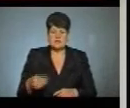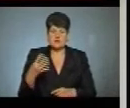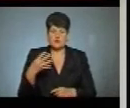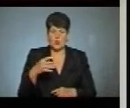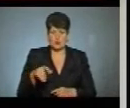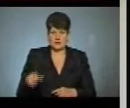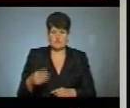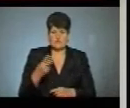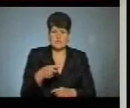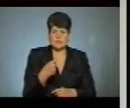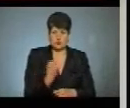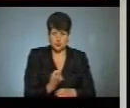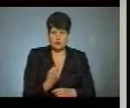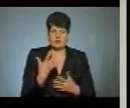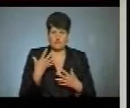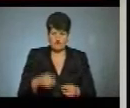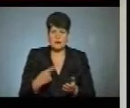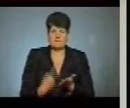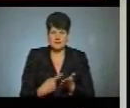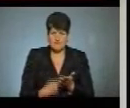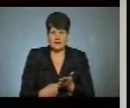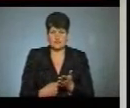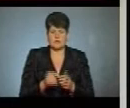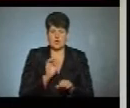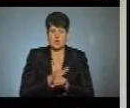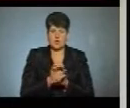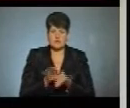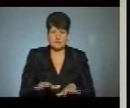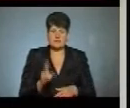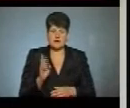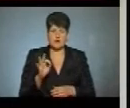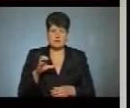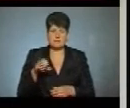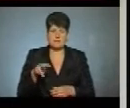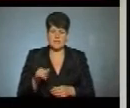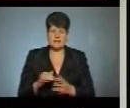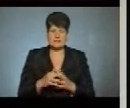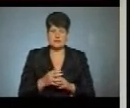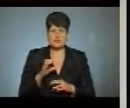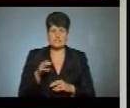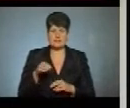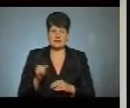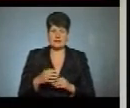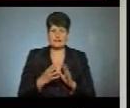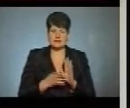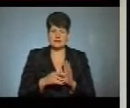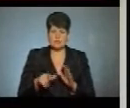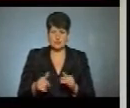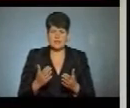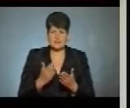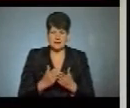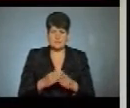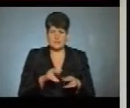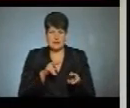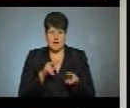У 21-ї з них підтвердили коронавірус – це жителі Космирина та села Стінка. 19 осіб перебувають під